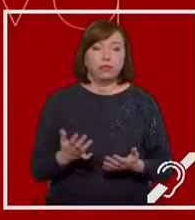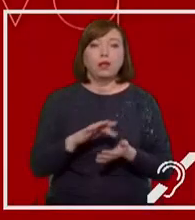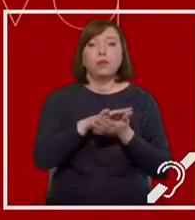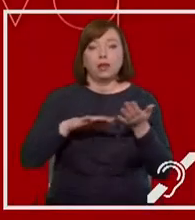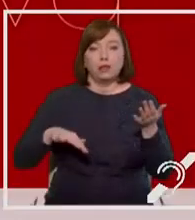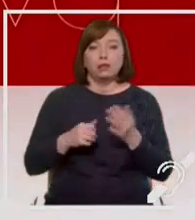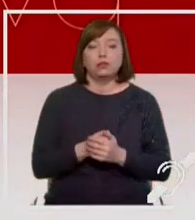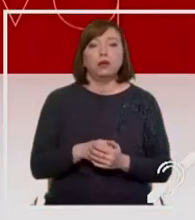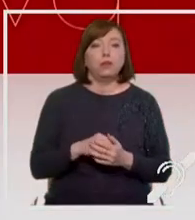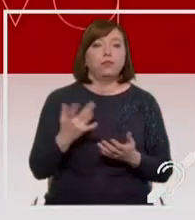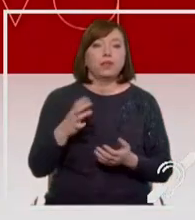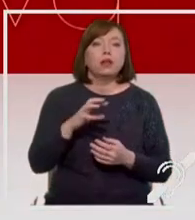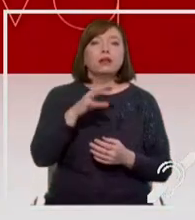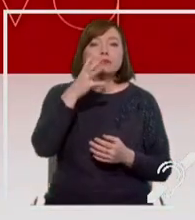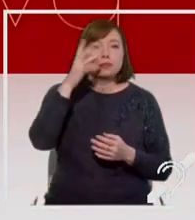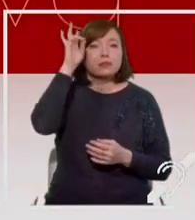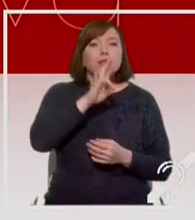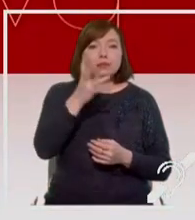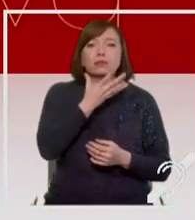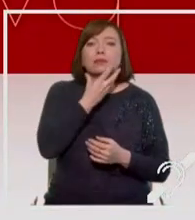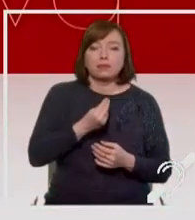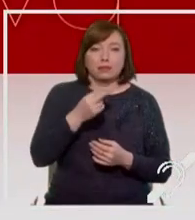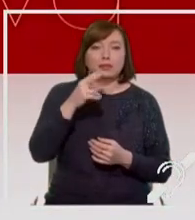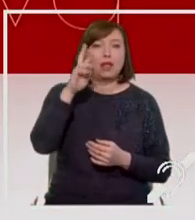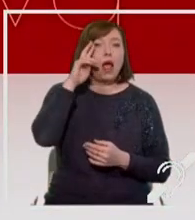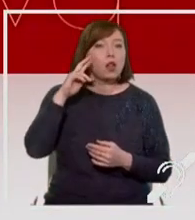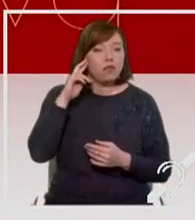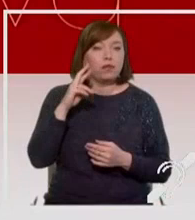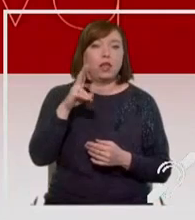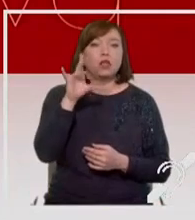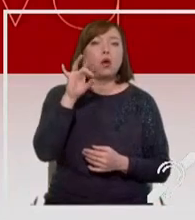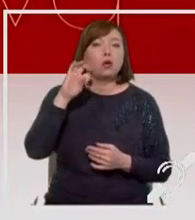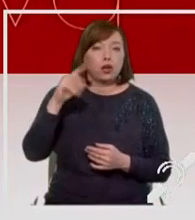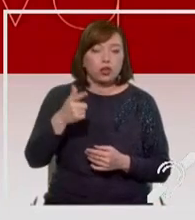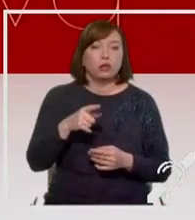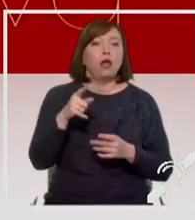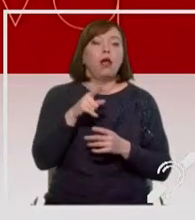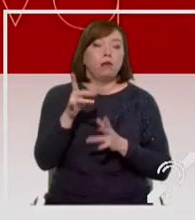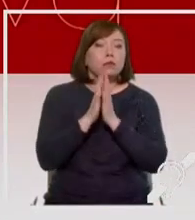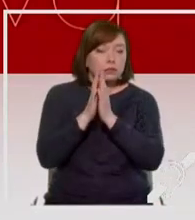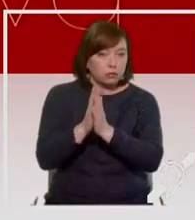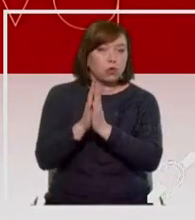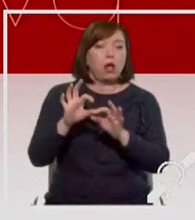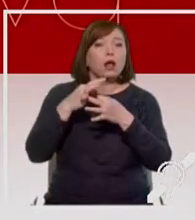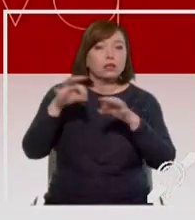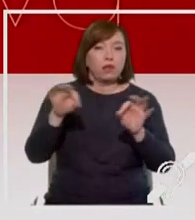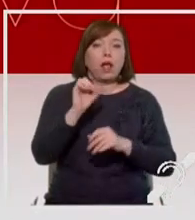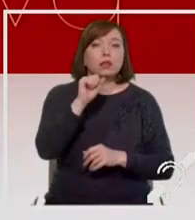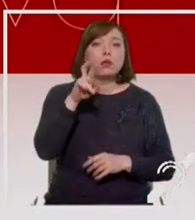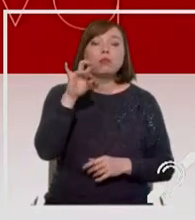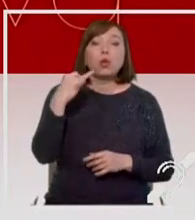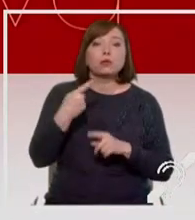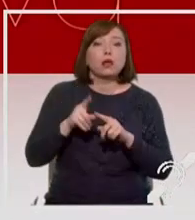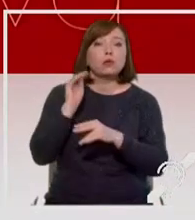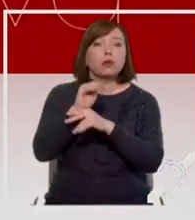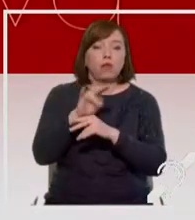Continuăm cu alte știri. Starețul Mănăstirii Horești din raionul Ialoveni și doi prieteni garantează pentru eliberarea lui Anatolie Blonski, învinuit